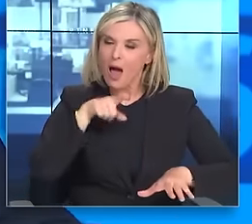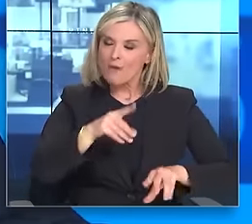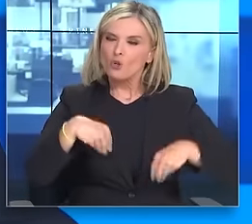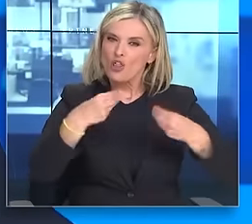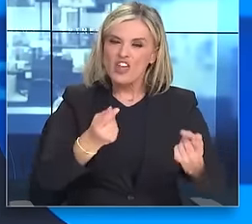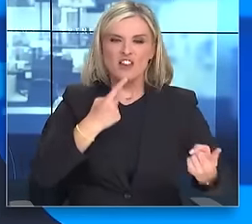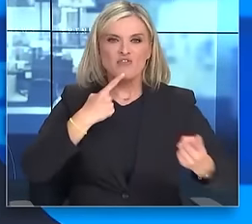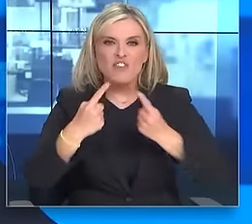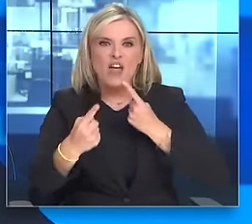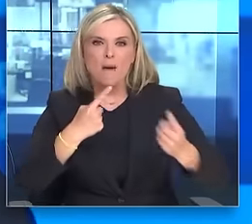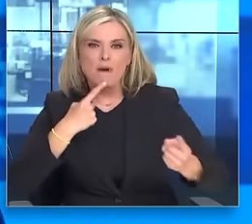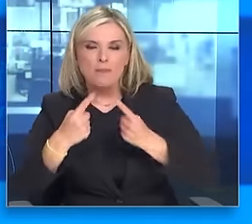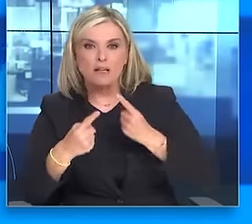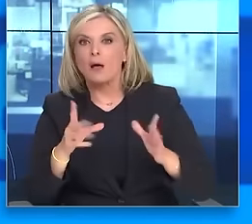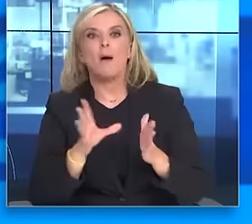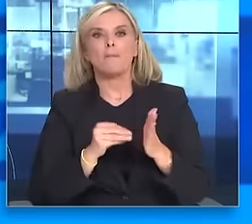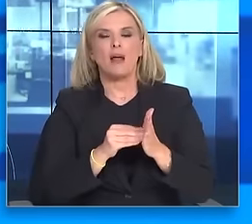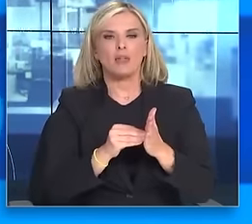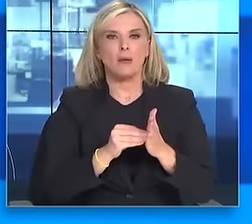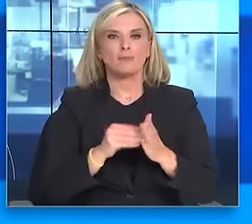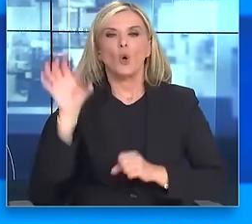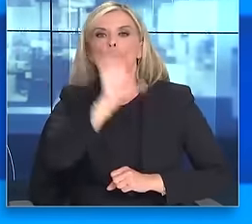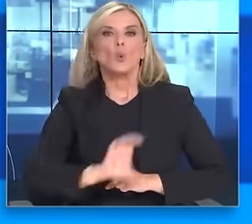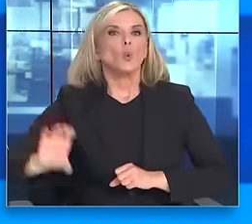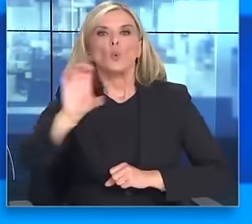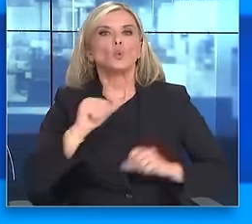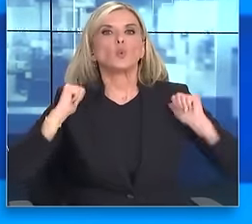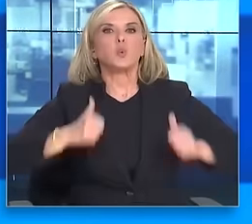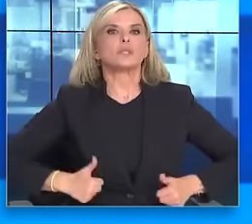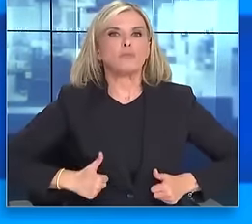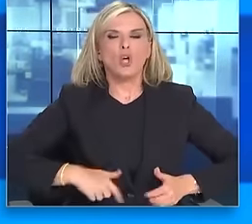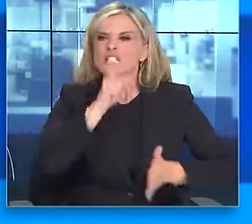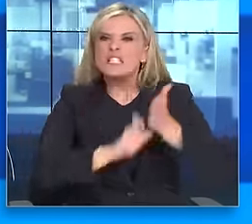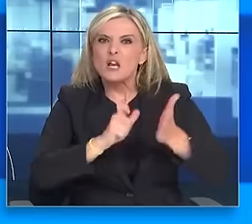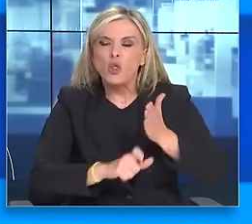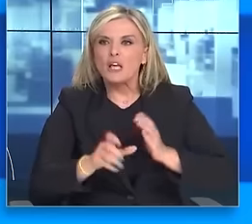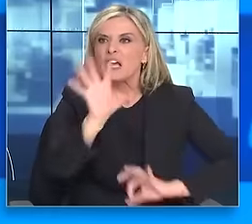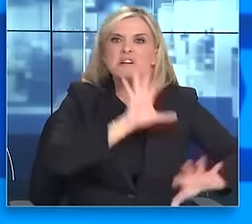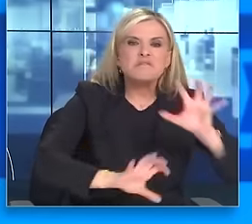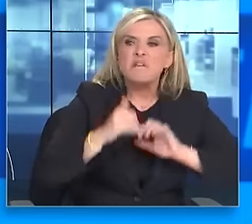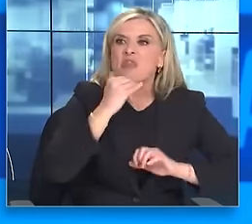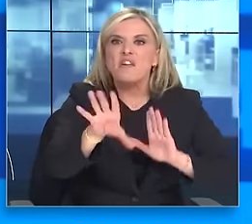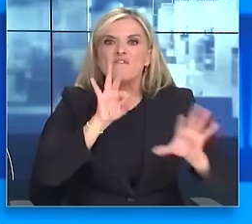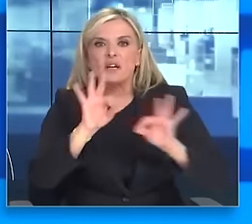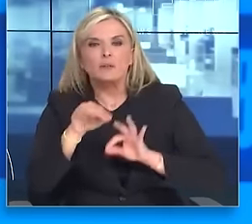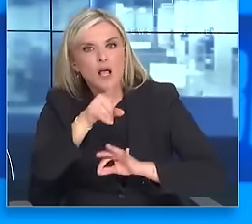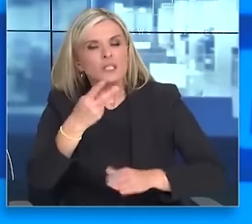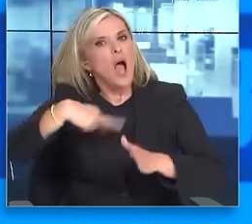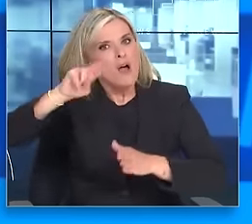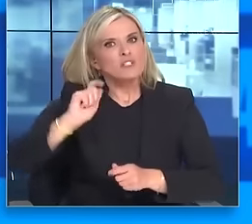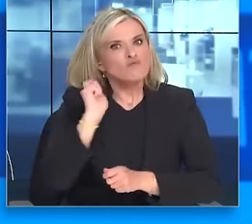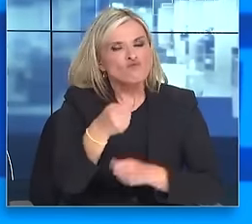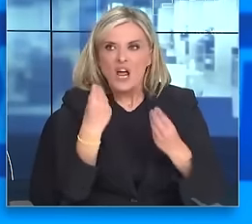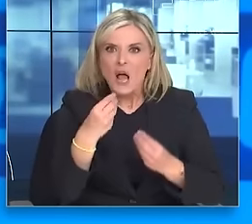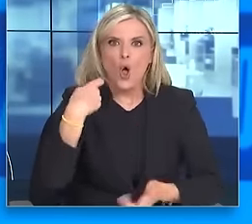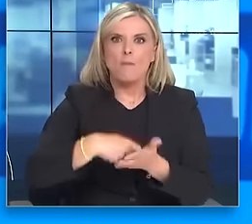πολλούς εργοδότες στον τουρισμό. Δεν βρίσκουμε, λέει, εργαζόμενους. Αυξήστε τους μισθούς και θα βρείτε. Και υπάρχουν ούκο λίγοι ξενοδόχοι που το έχουν κάνει και προσελκύουν τους